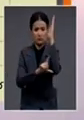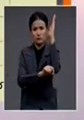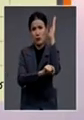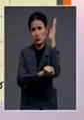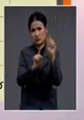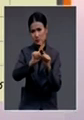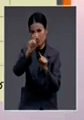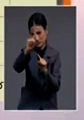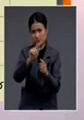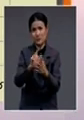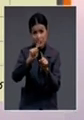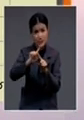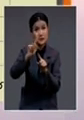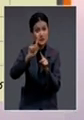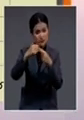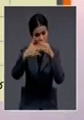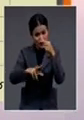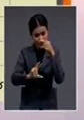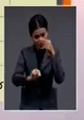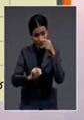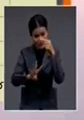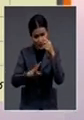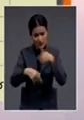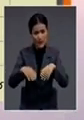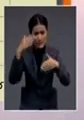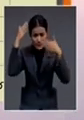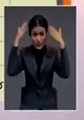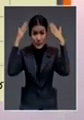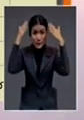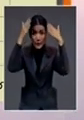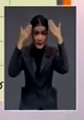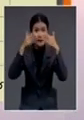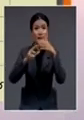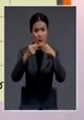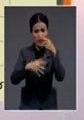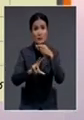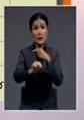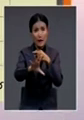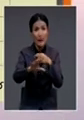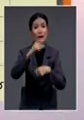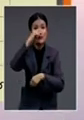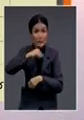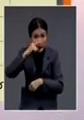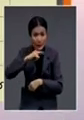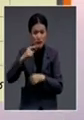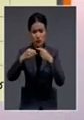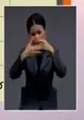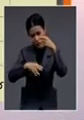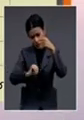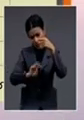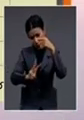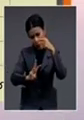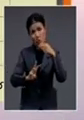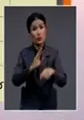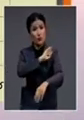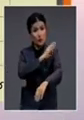สุดค่ะ อยู่อันดับที่34มาเลเซีย35ไล่ๆกันไปนะคะส่วนไทยบ้านเราอยู่อันดับที่46ฟิลิป